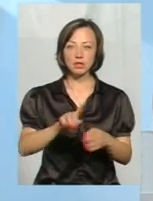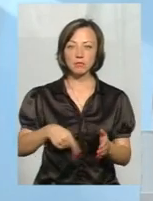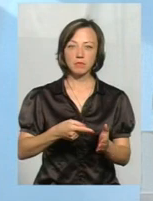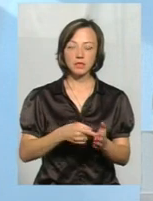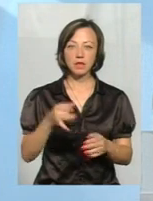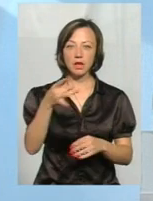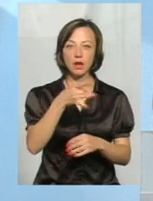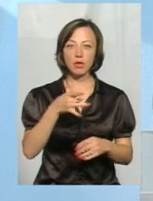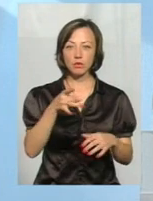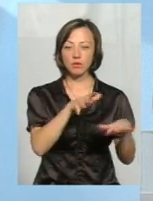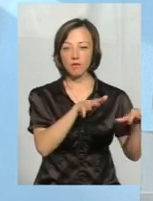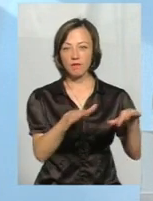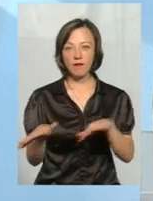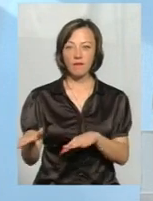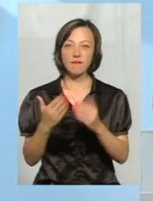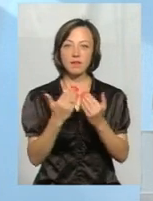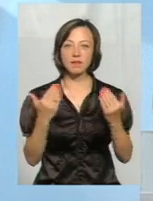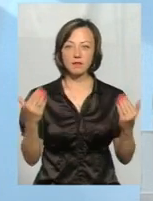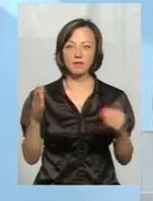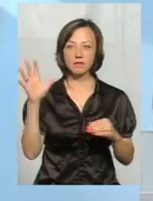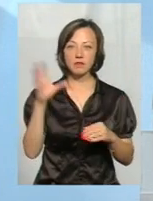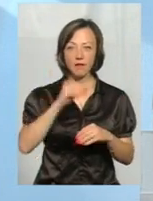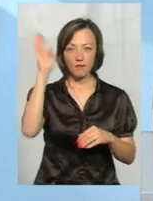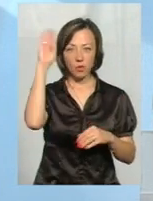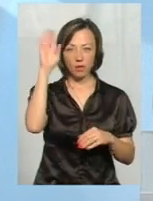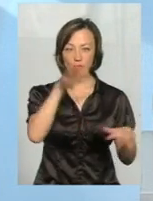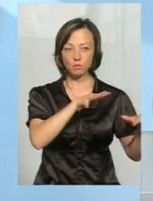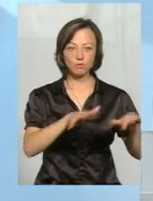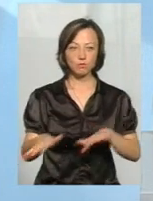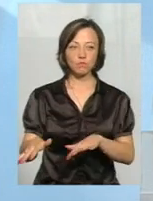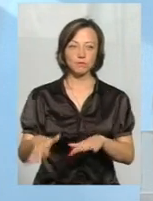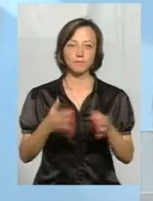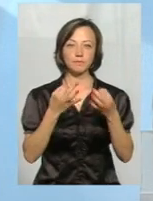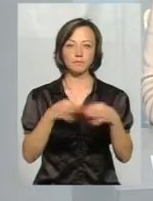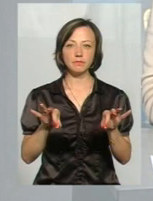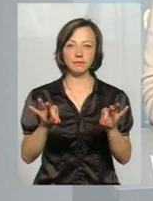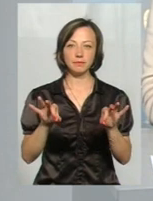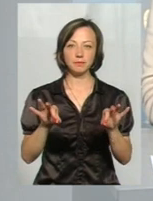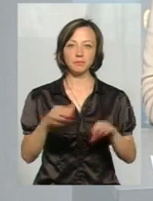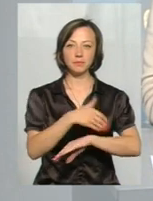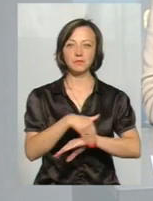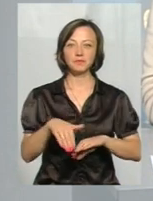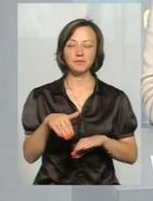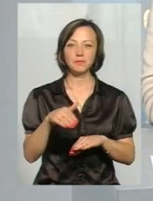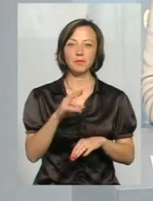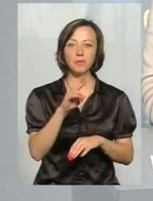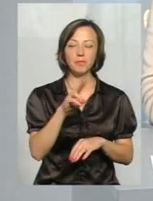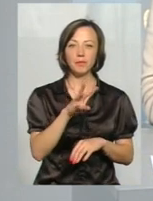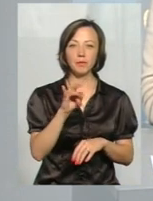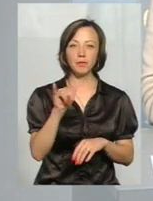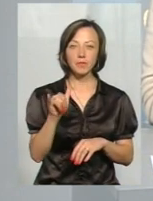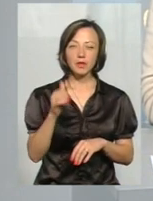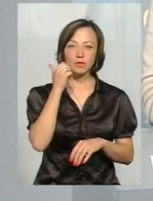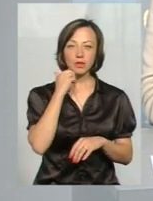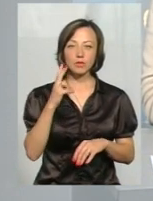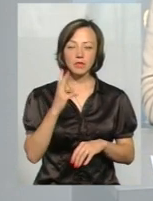з району, з мікрорайону Виставки практично збігається та вся вода з вулиці Свободи, з проспекту Миру, з Старохсантинівськи,